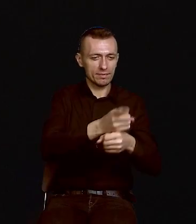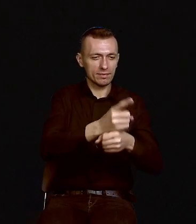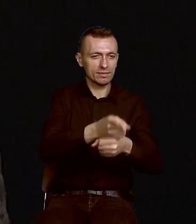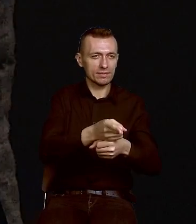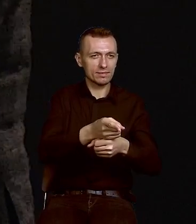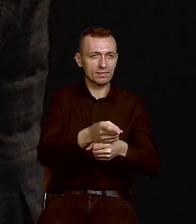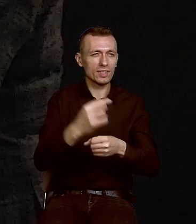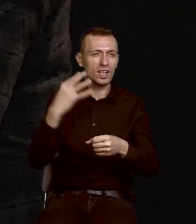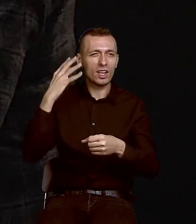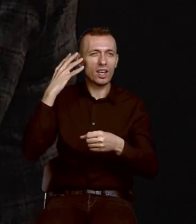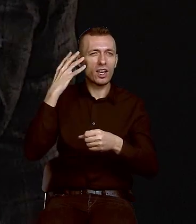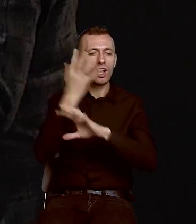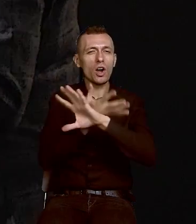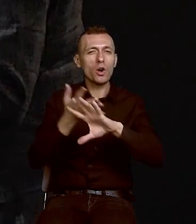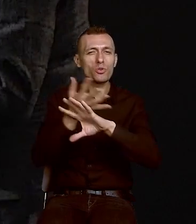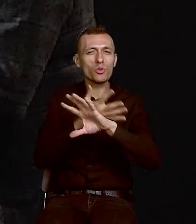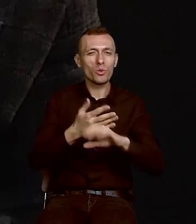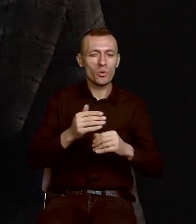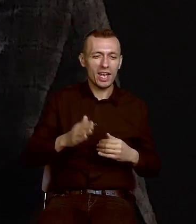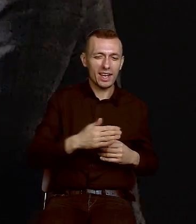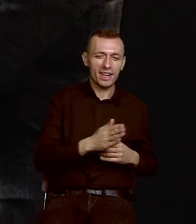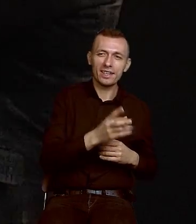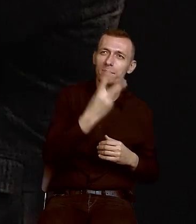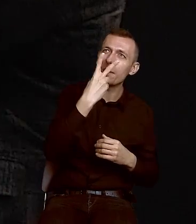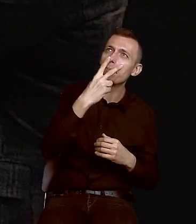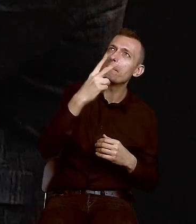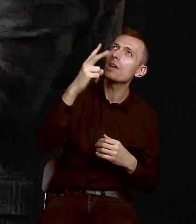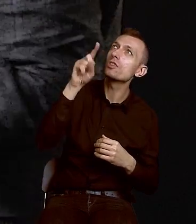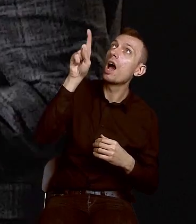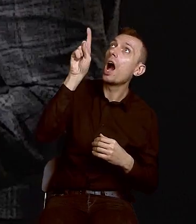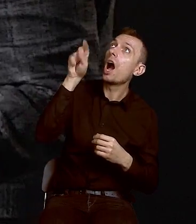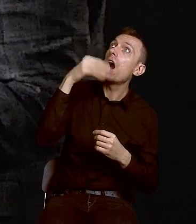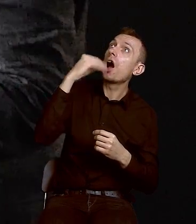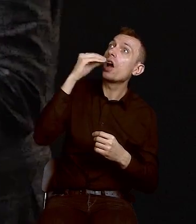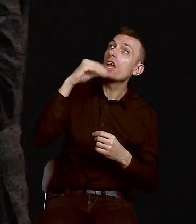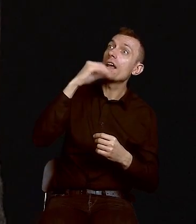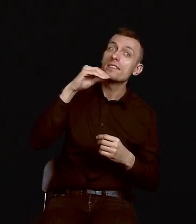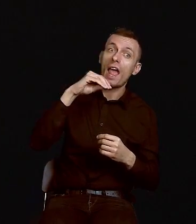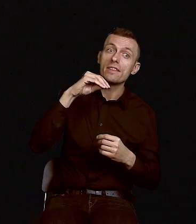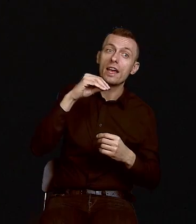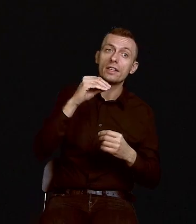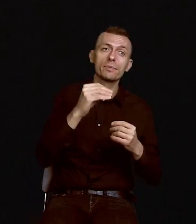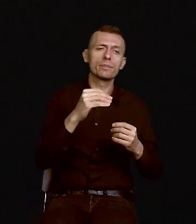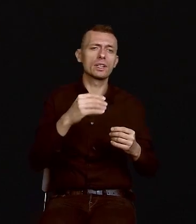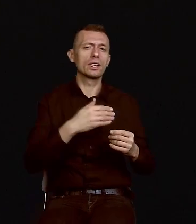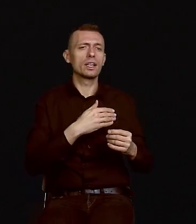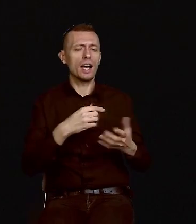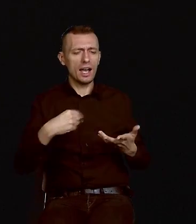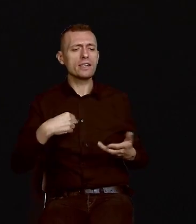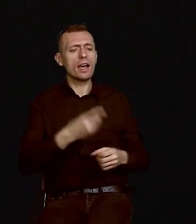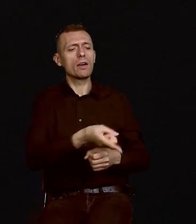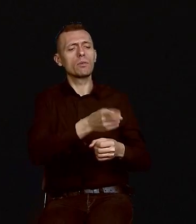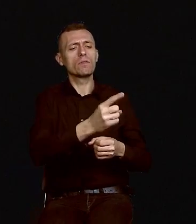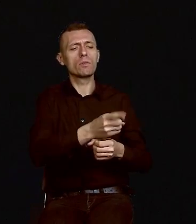A kiedy połyka ryba przynętę, szarpiemy za wędkę, wyciągamy z wody, gdzie ona umiera, potem